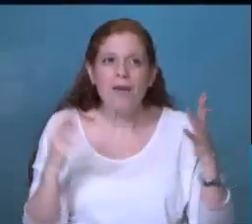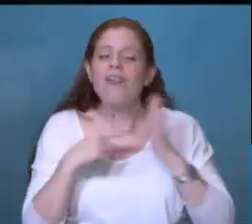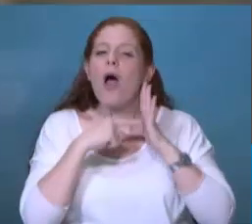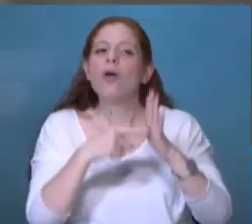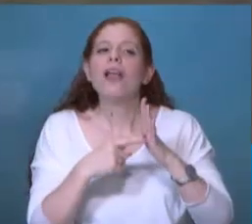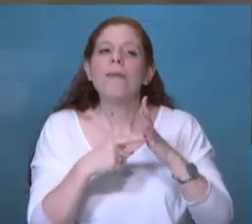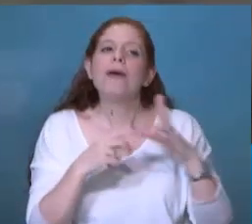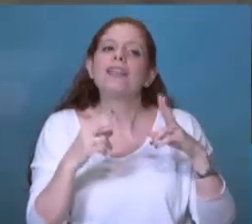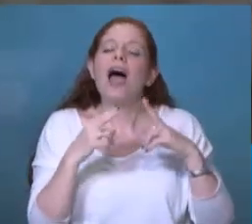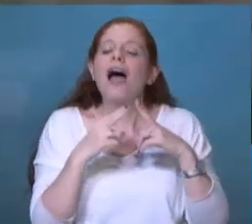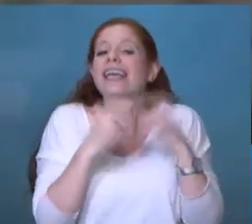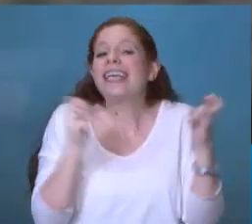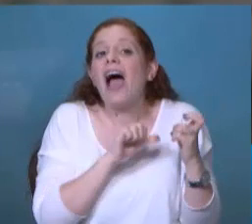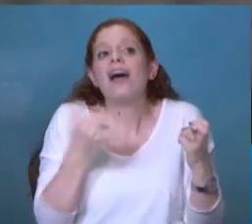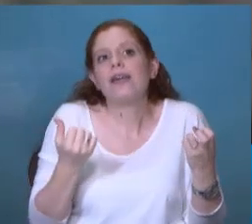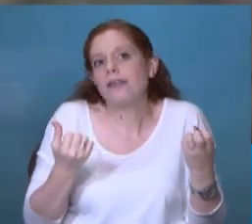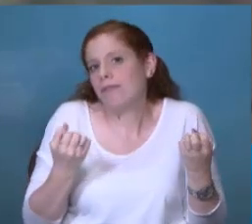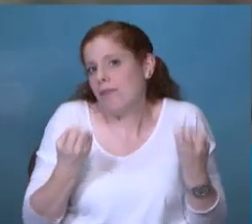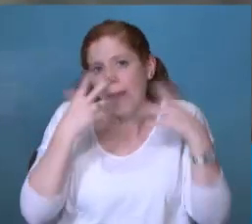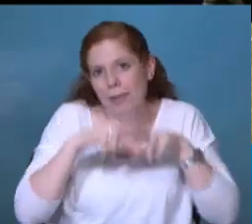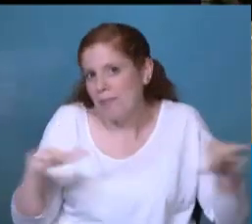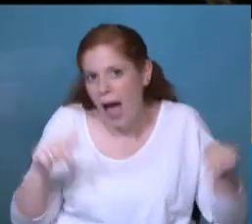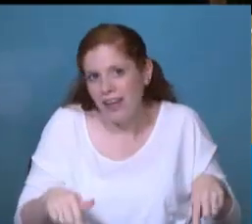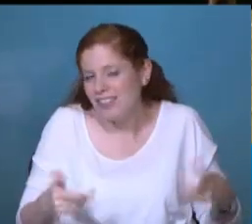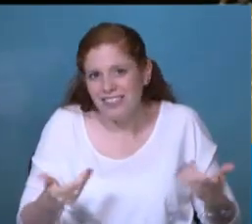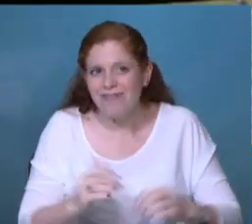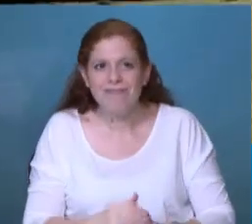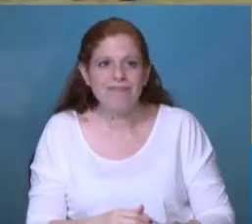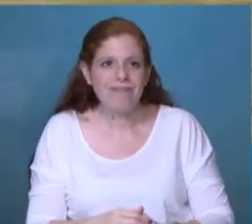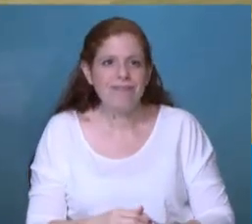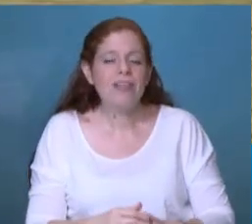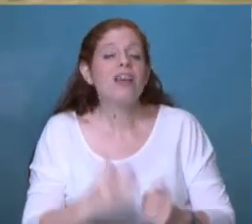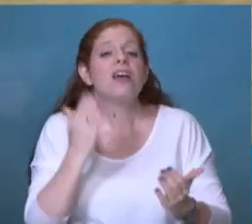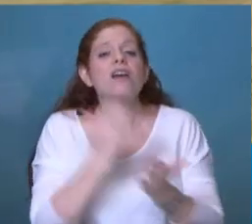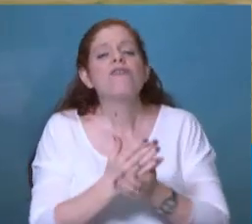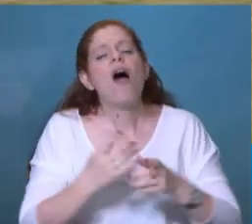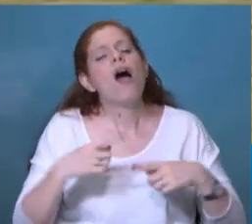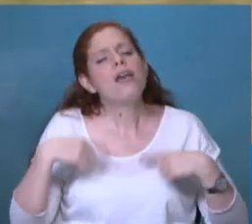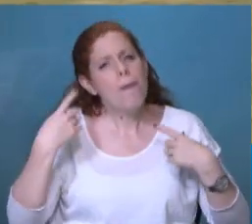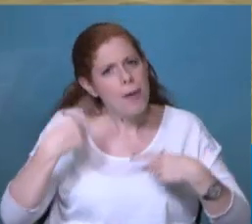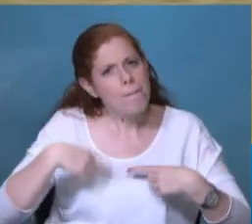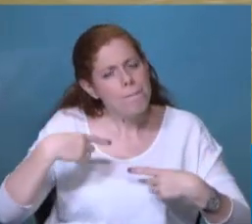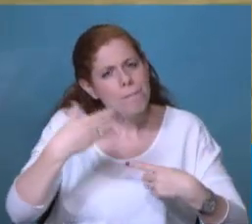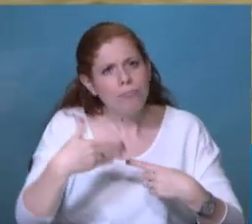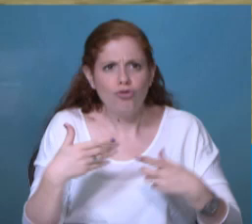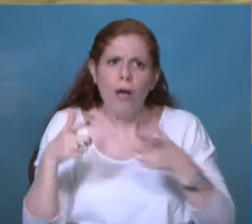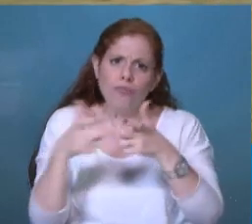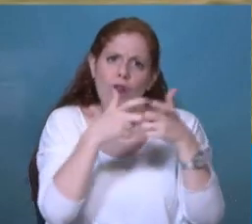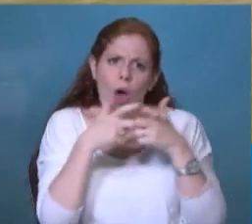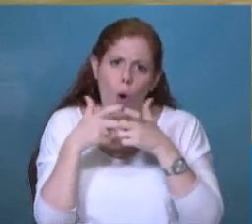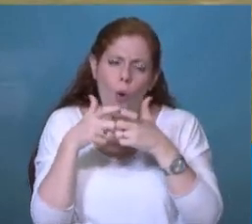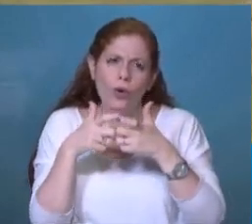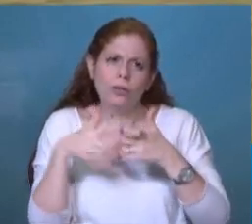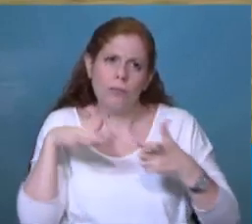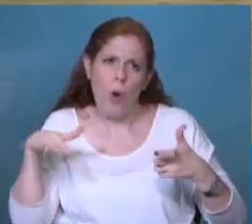את את העיר הכי מהממת בארץ. כן, כבר ימים שהמשלחות הרבות מאירופה מסתובבות בעיר,